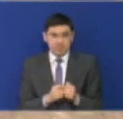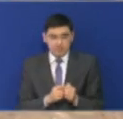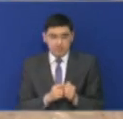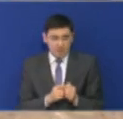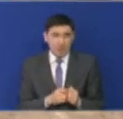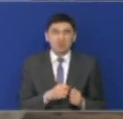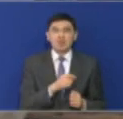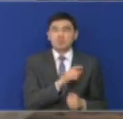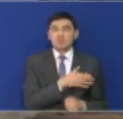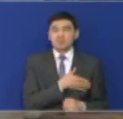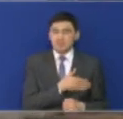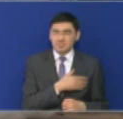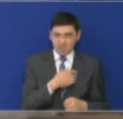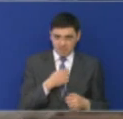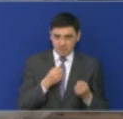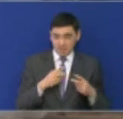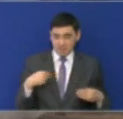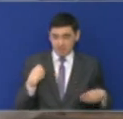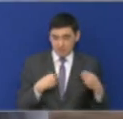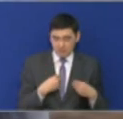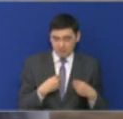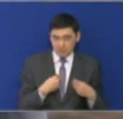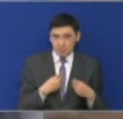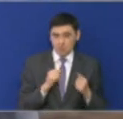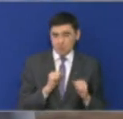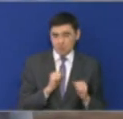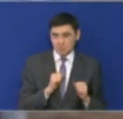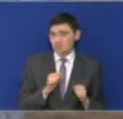қорғаныс киімдерімен керектерін жеткізіп беруге әзір.